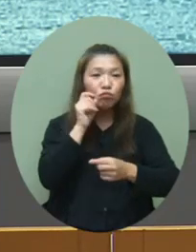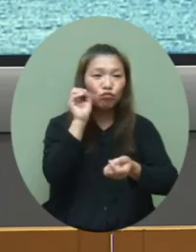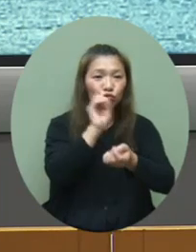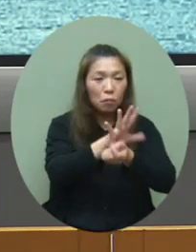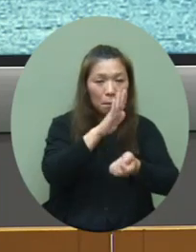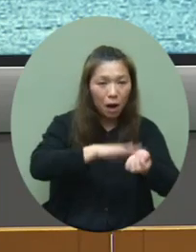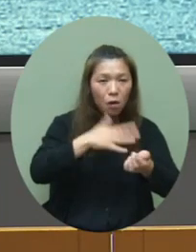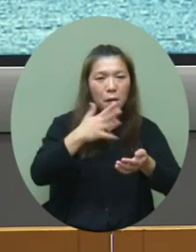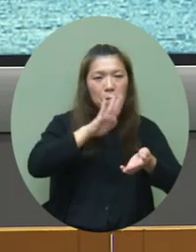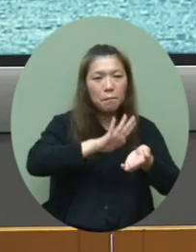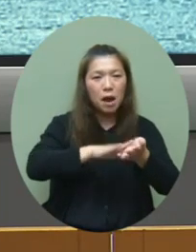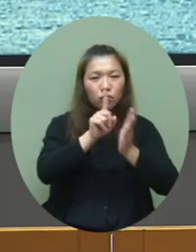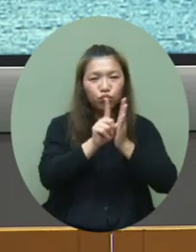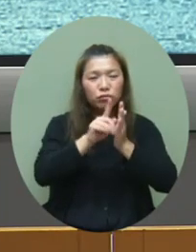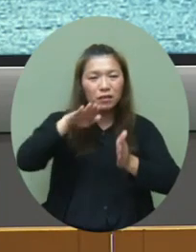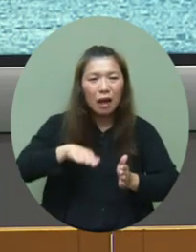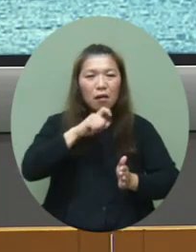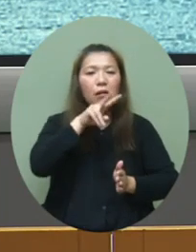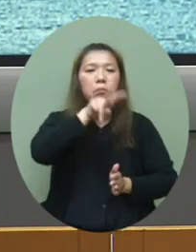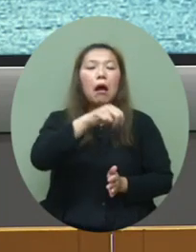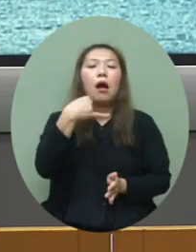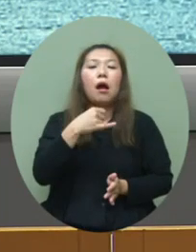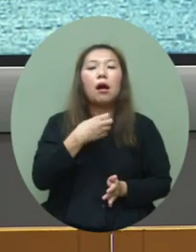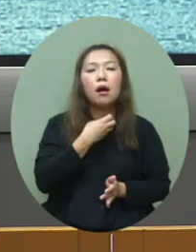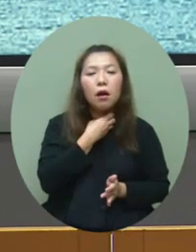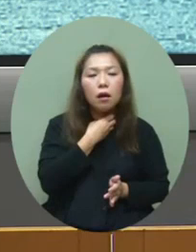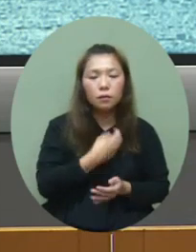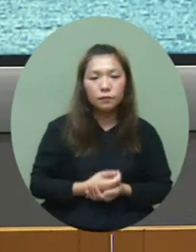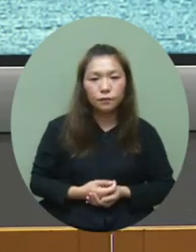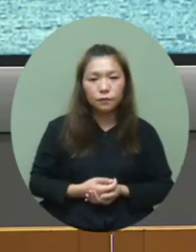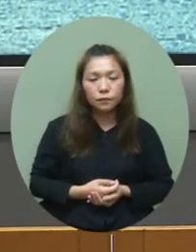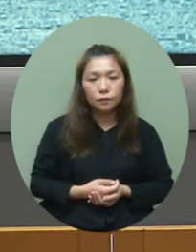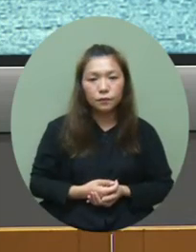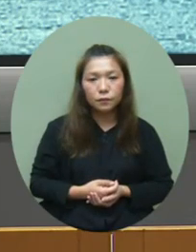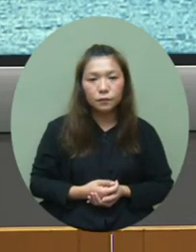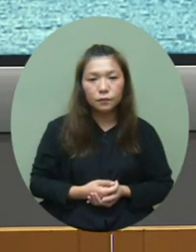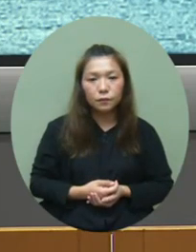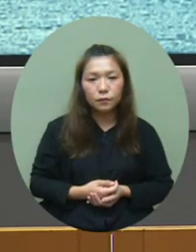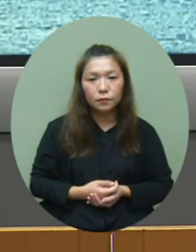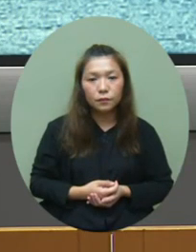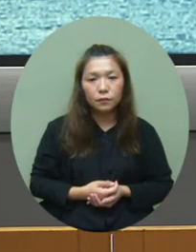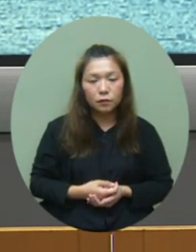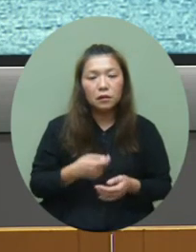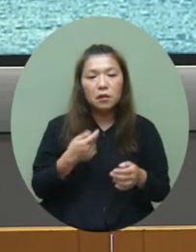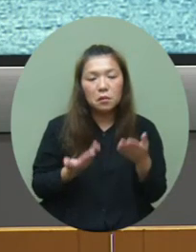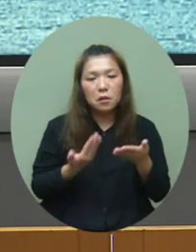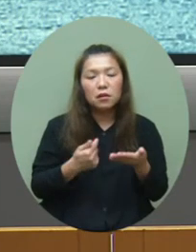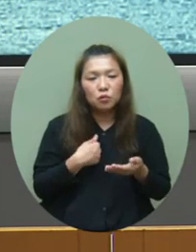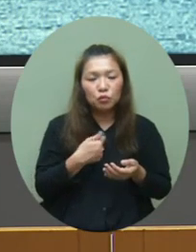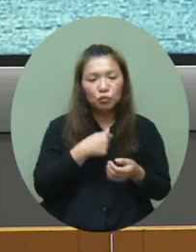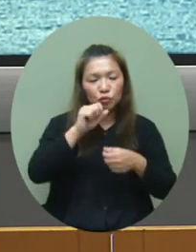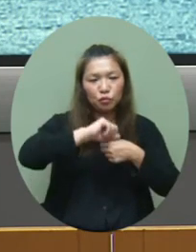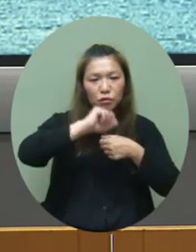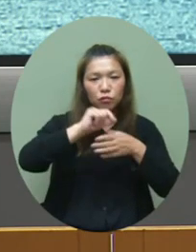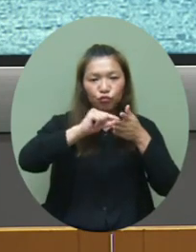啊，或者病毒量比較低的時候呢，就未必會測試得到，所以都是、有需要呢，可能是加強